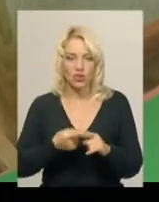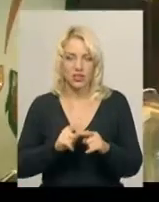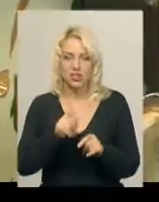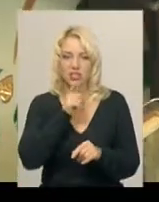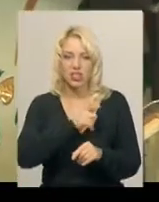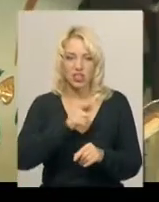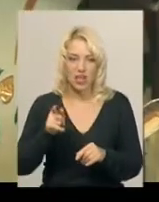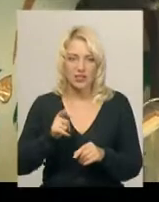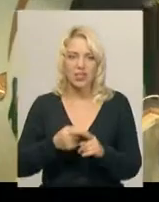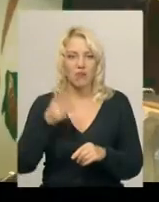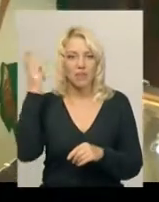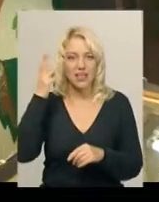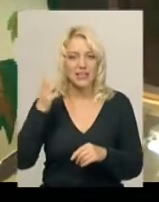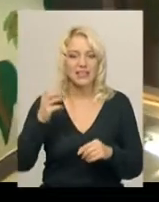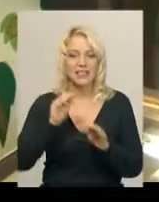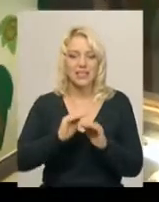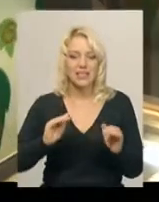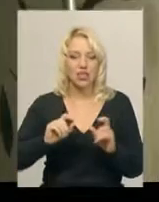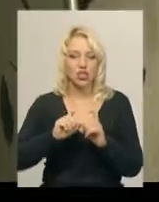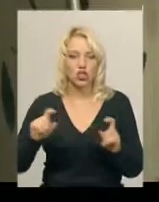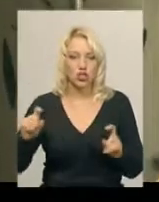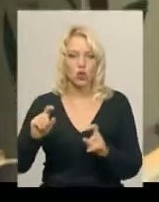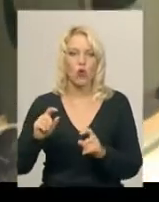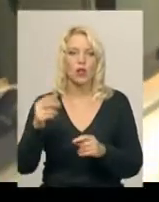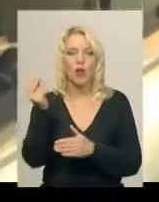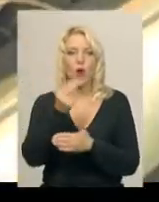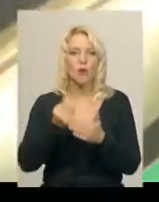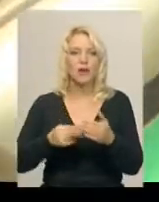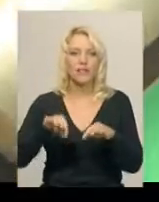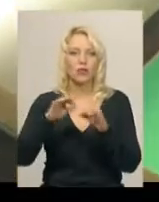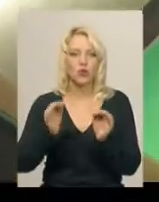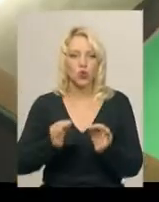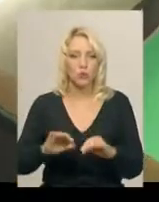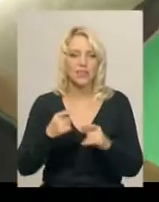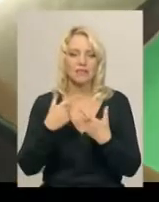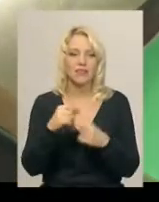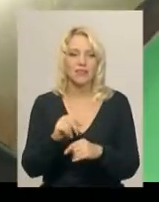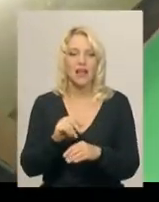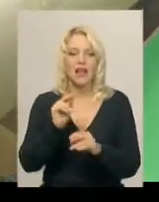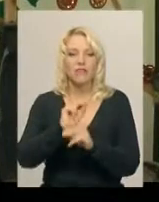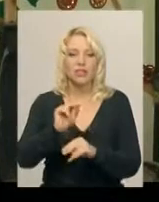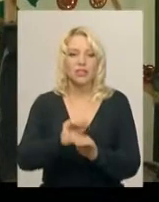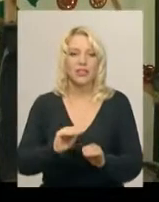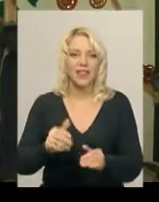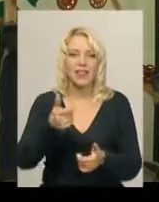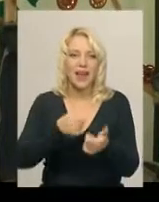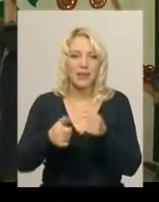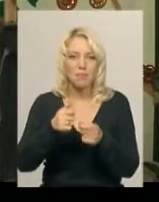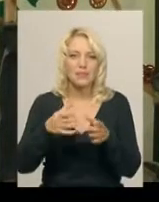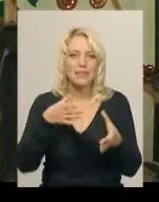у Хмельницькій дитячій школі образотворчого та декоративно-прикладного мистецтва, де навчав дітей ліпити з пластиліном. Після